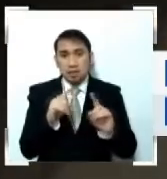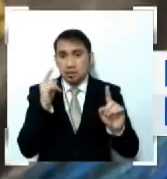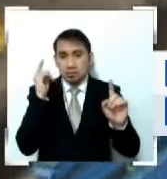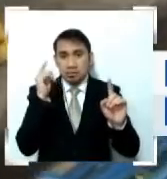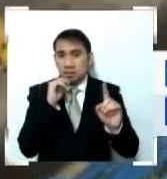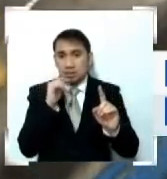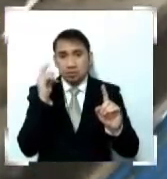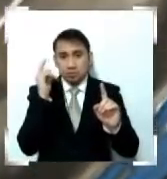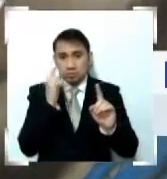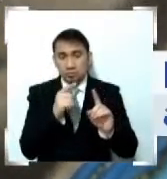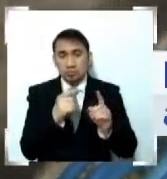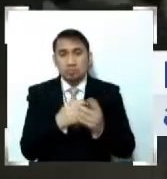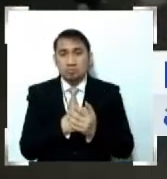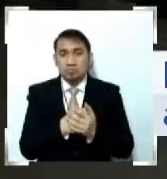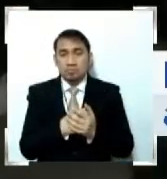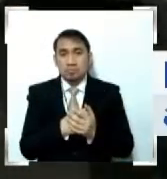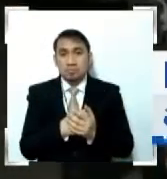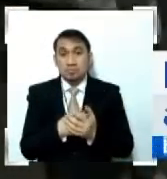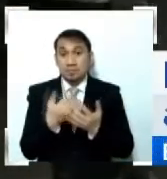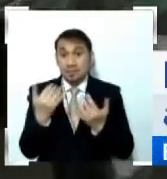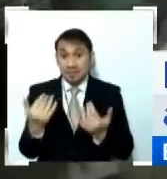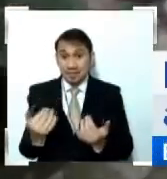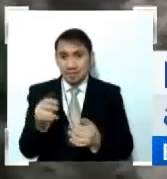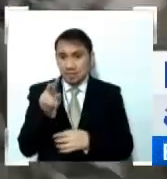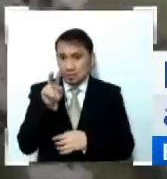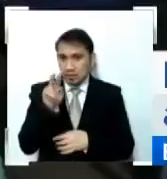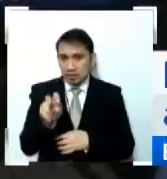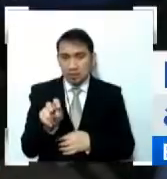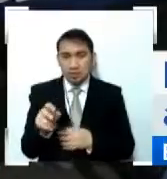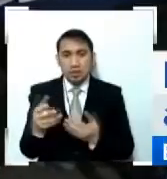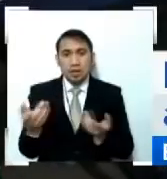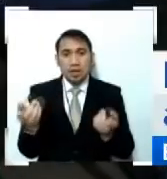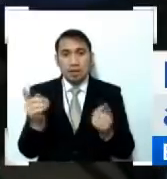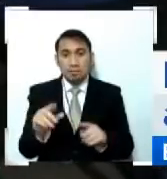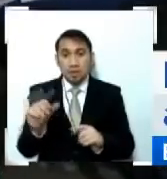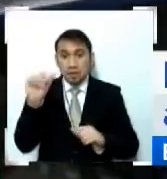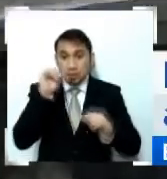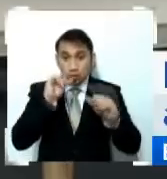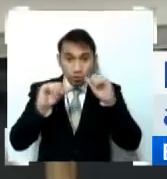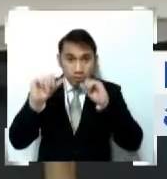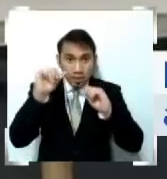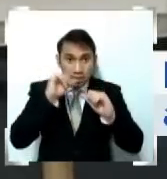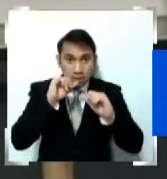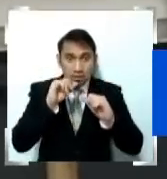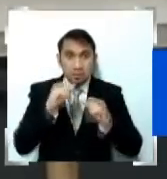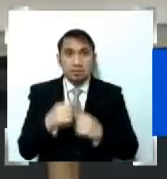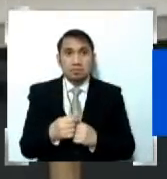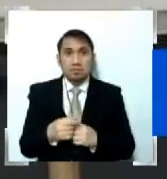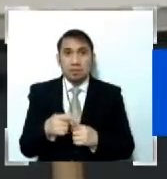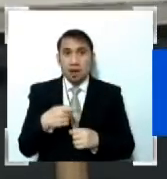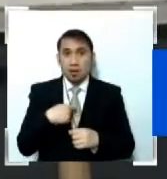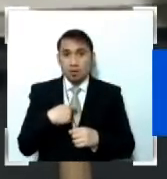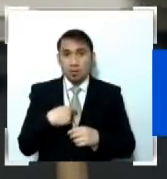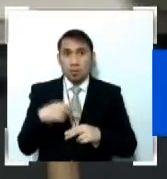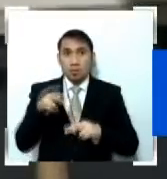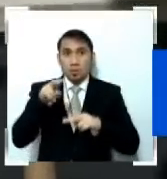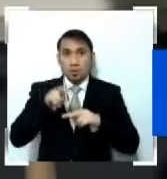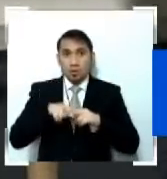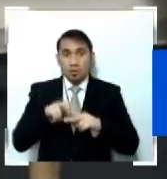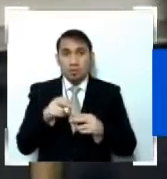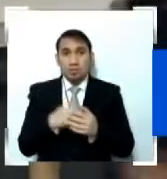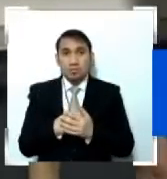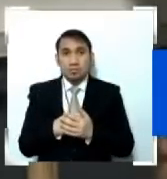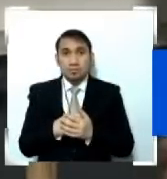Inuman naman ang nabisto sa gitna ng curfew sa Barangay Central. Kaupo ko lang po yun. Pero iinom po kayo? Hindi po,